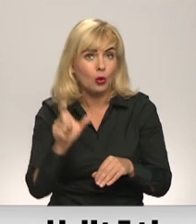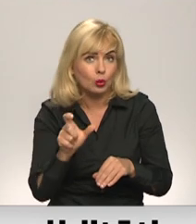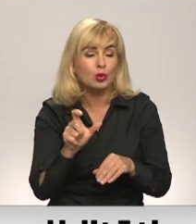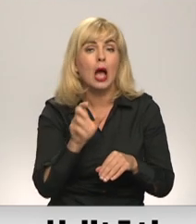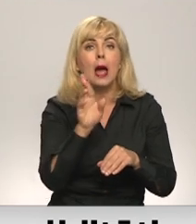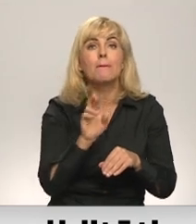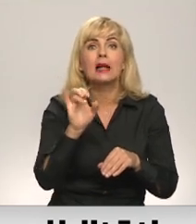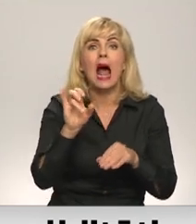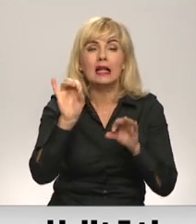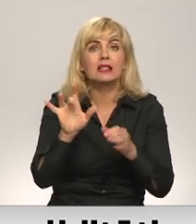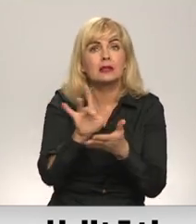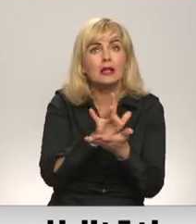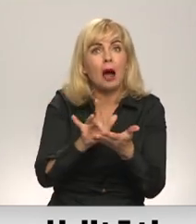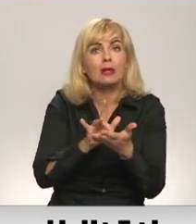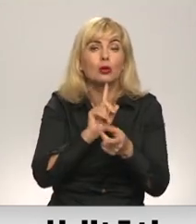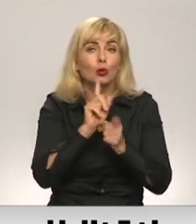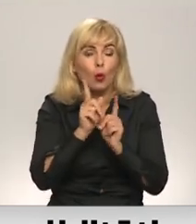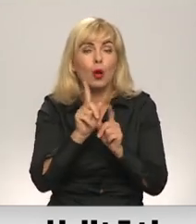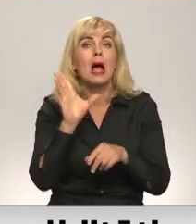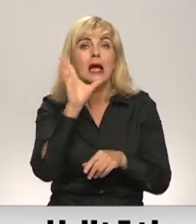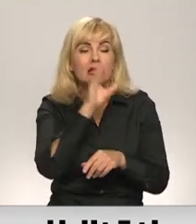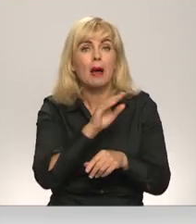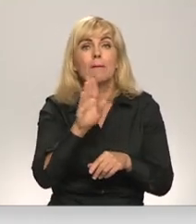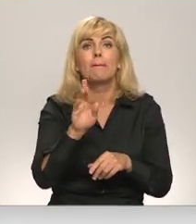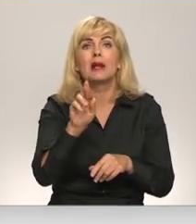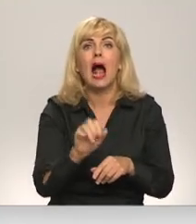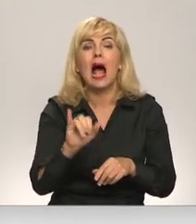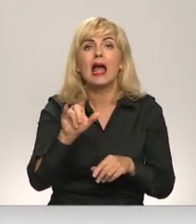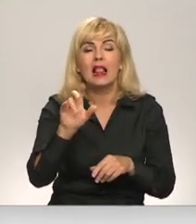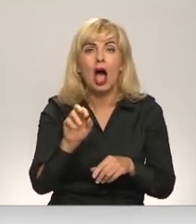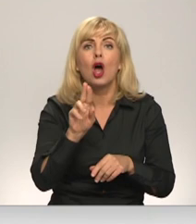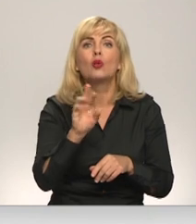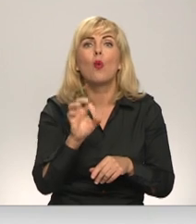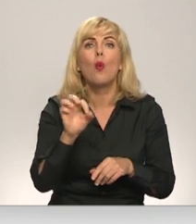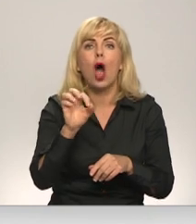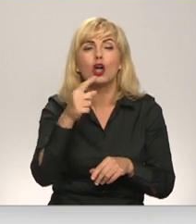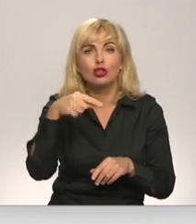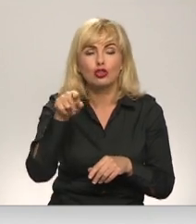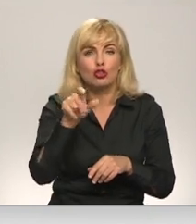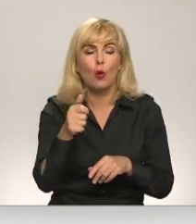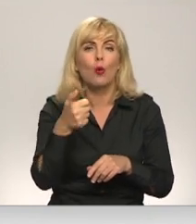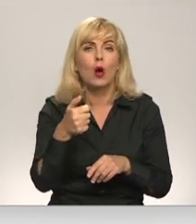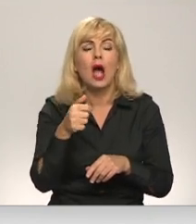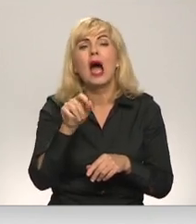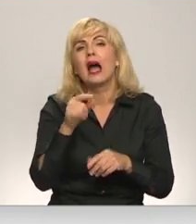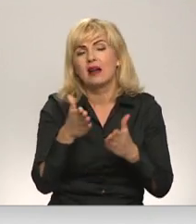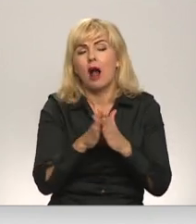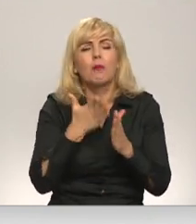tulkotāju programmas. Ir pieejamas Braila noša grāmatas, bet ārkārtīgi maz eksemplāru